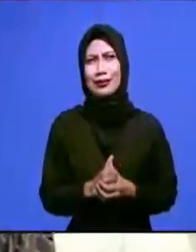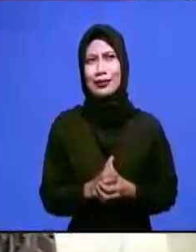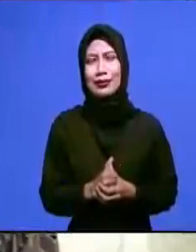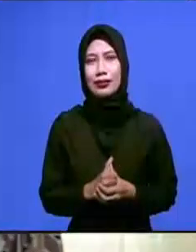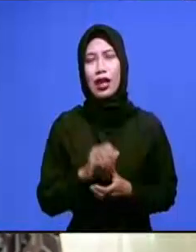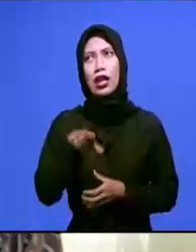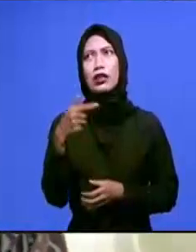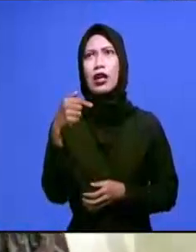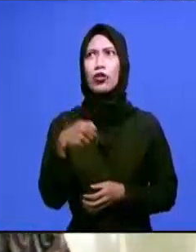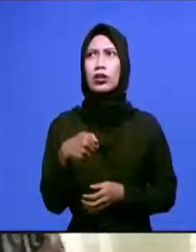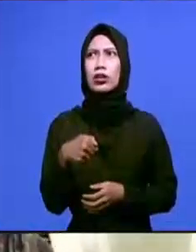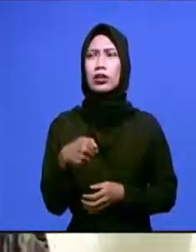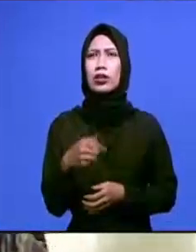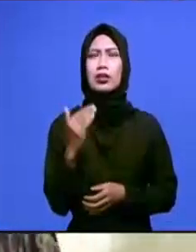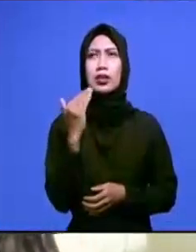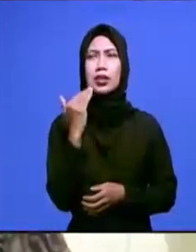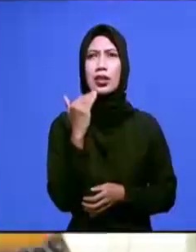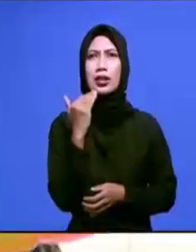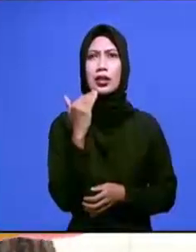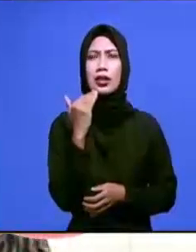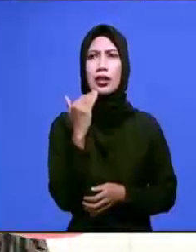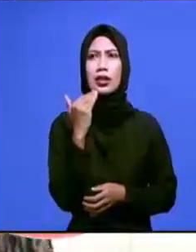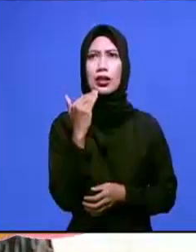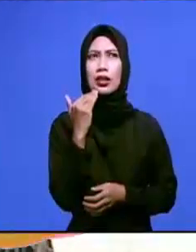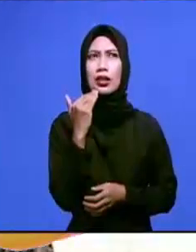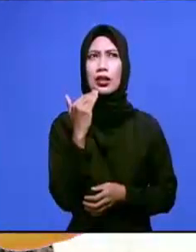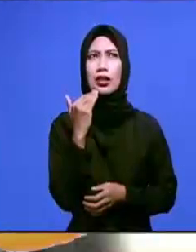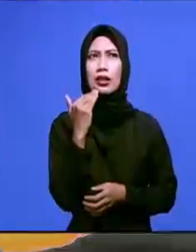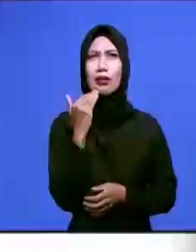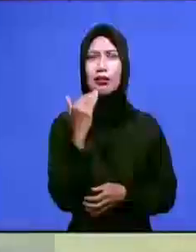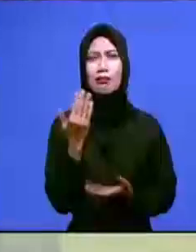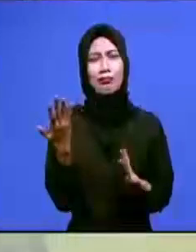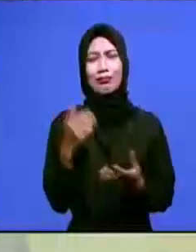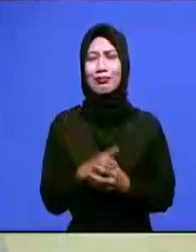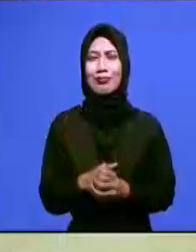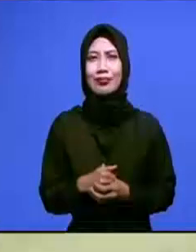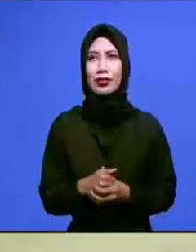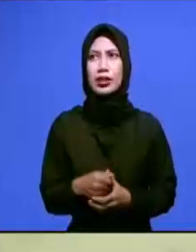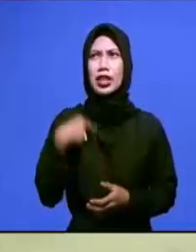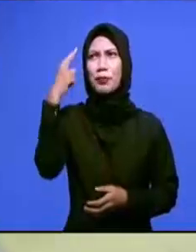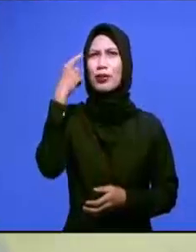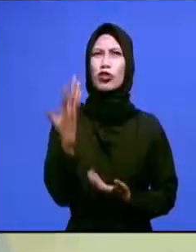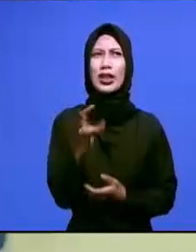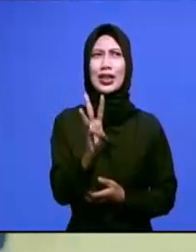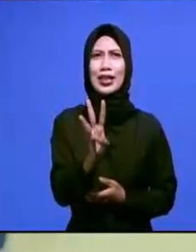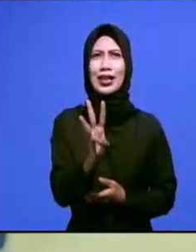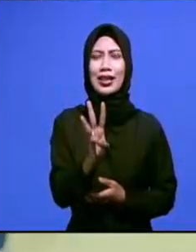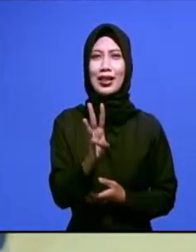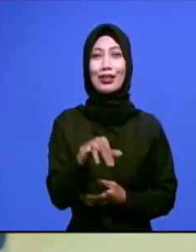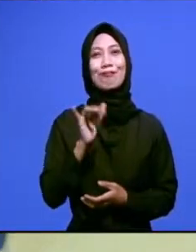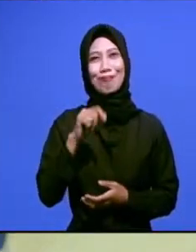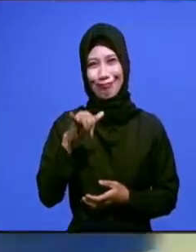Yang tahun ini kalau nggak salah kan sederhana. Atau pengibar benderanya aja mungkin. Kalau nggak salah 3, iya.